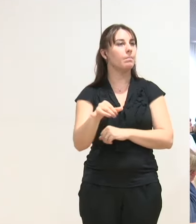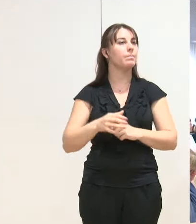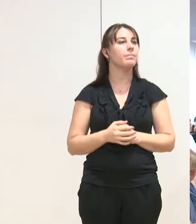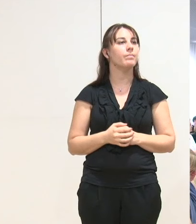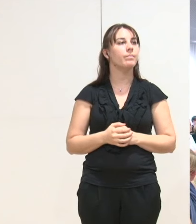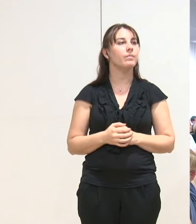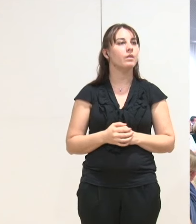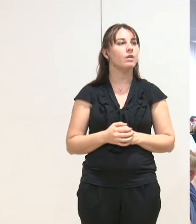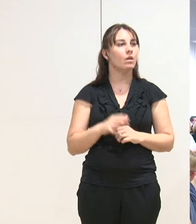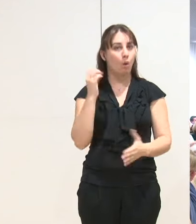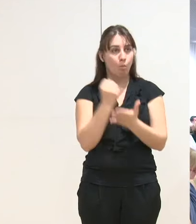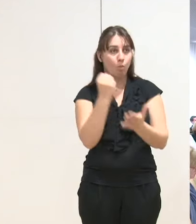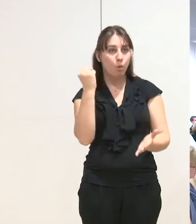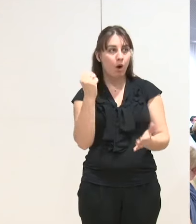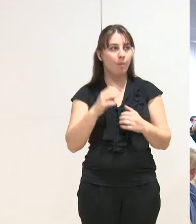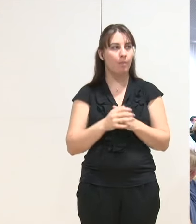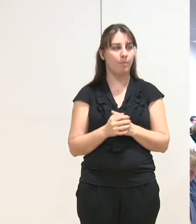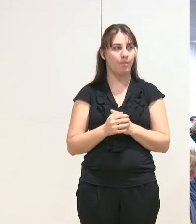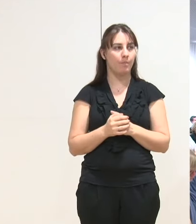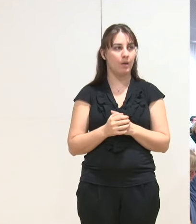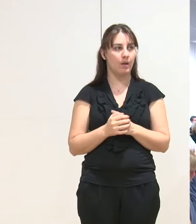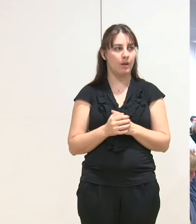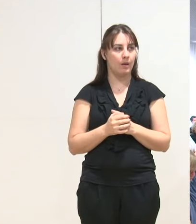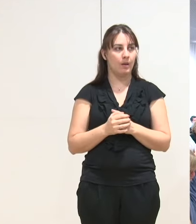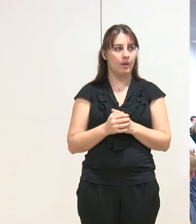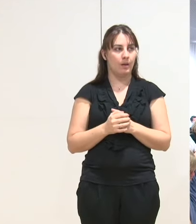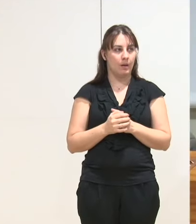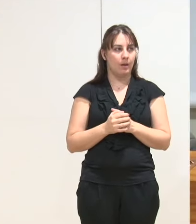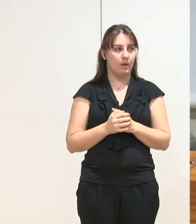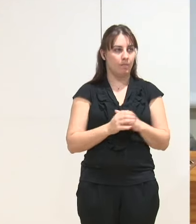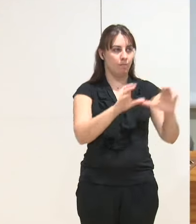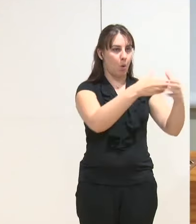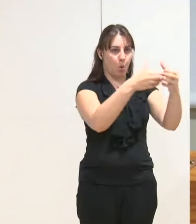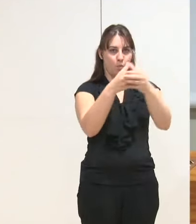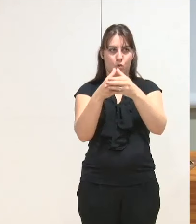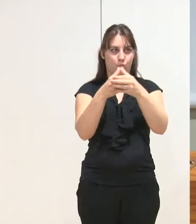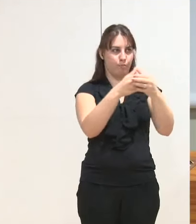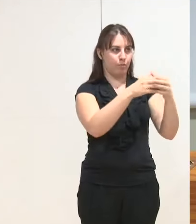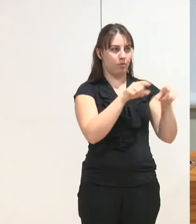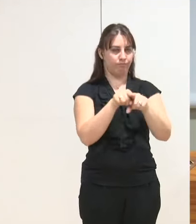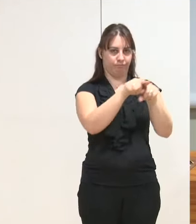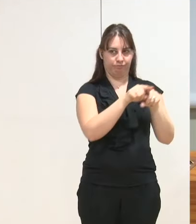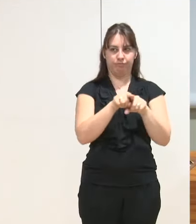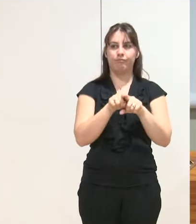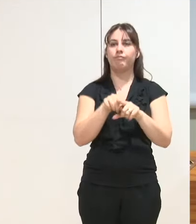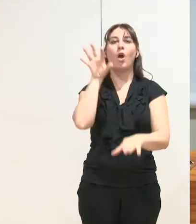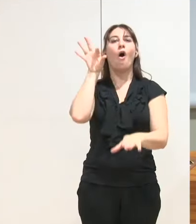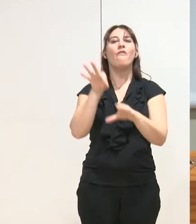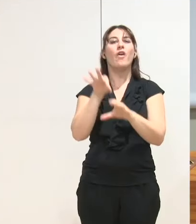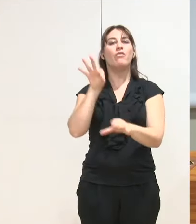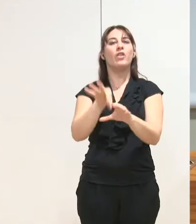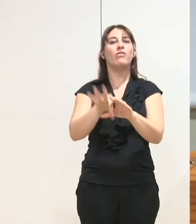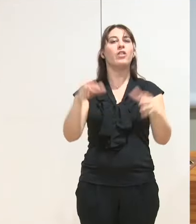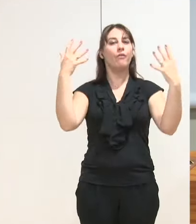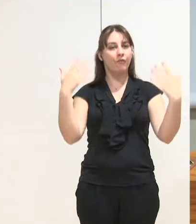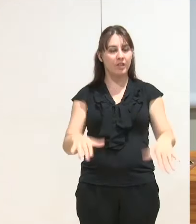et qui vote pour l'ensemble des groupes ces opérations de vote étant terminées